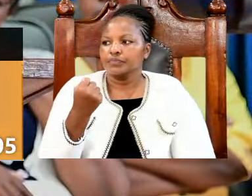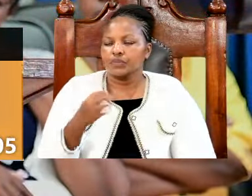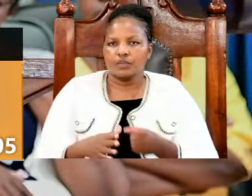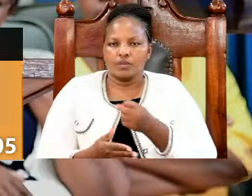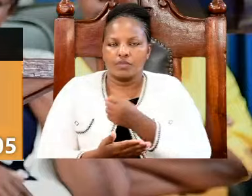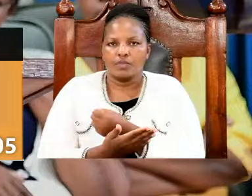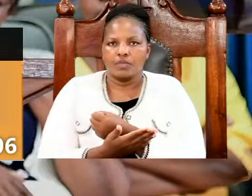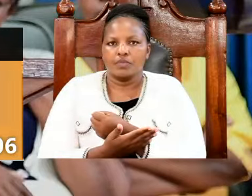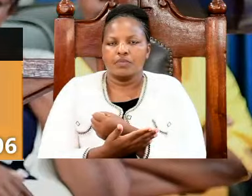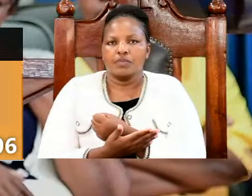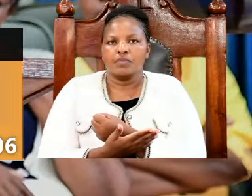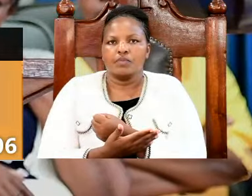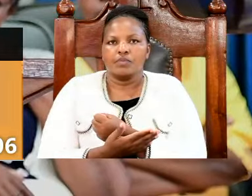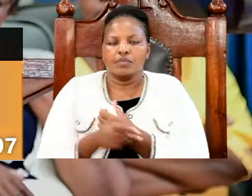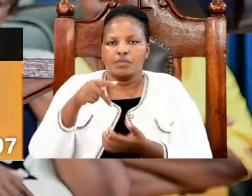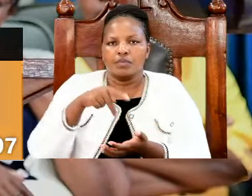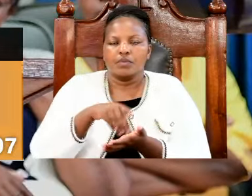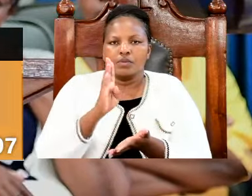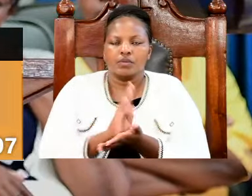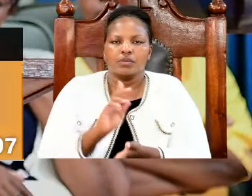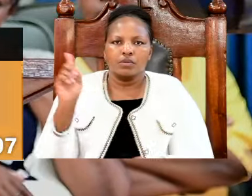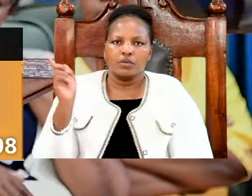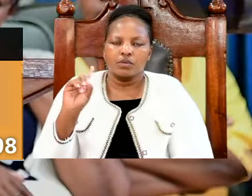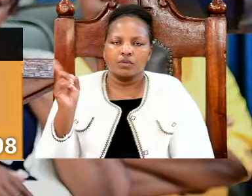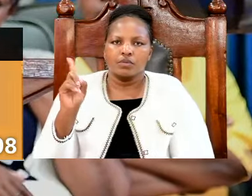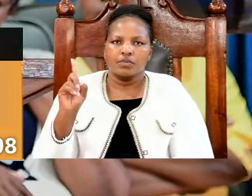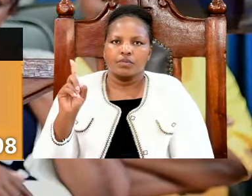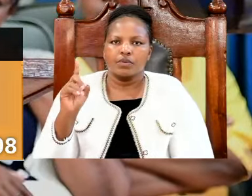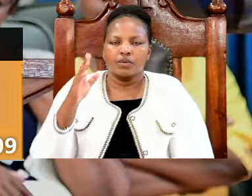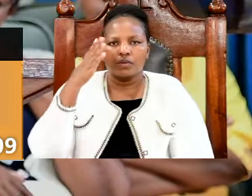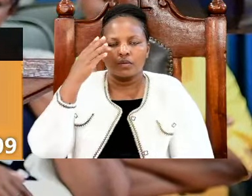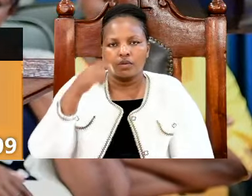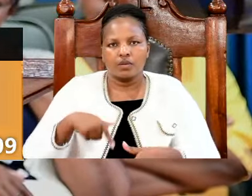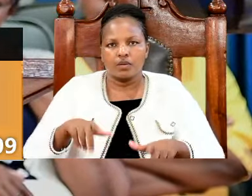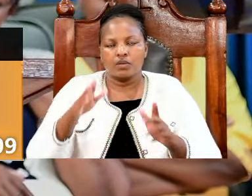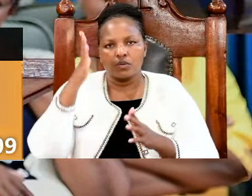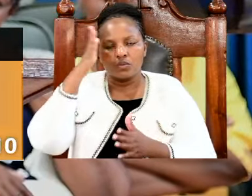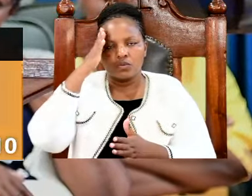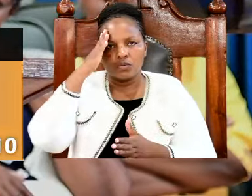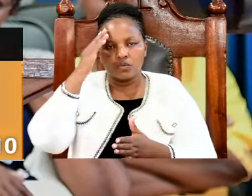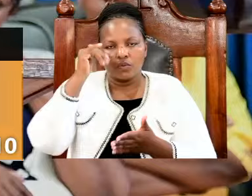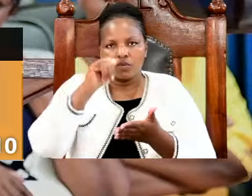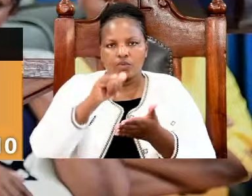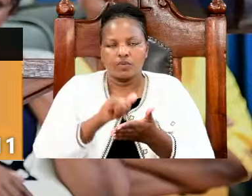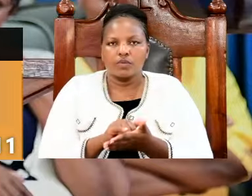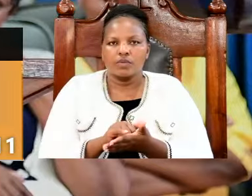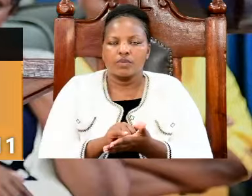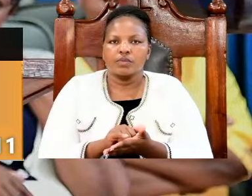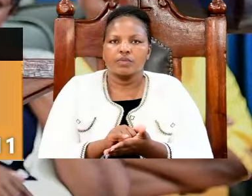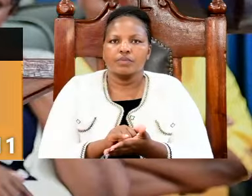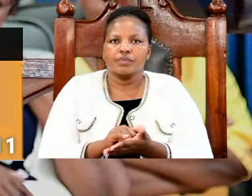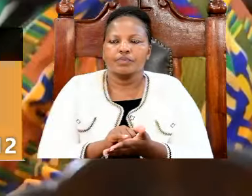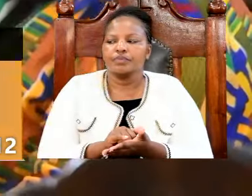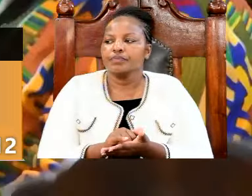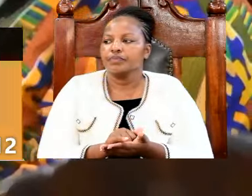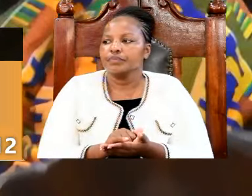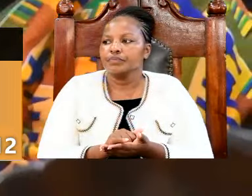asubuhi. Presbiteria ya Nairobi ya kati ilijulishwa na kamati ya kuwapa